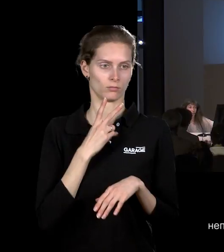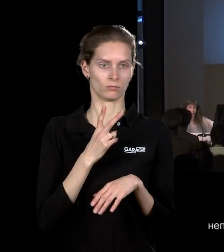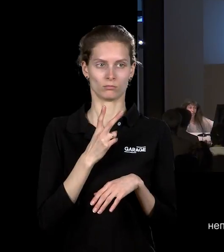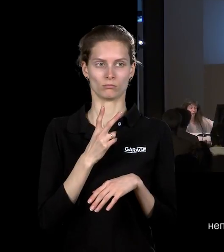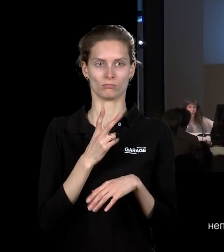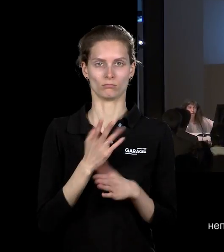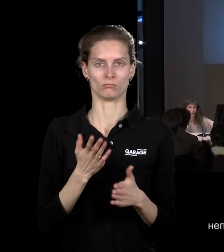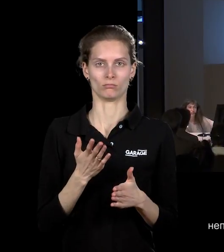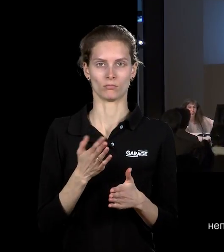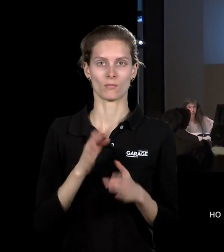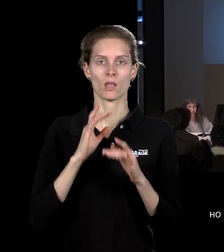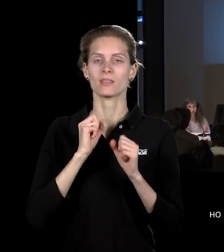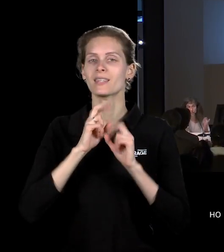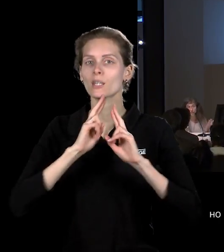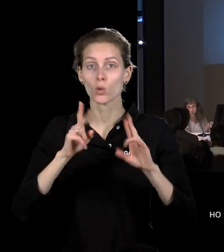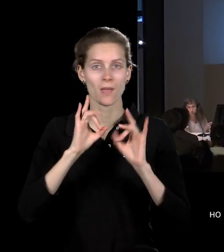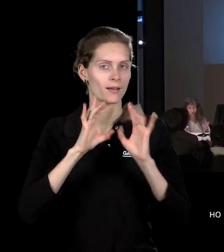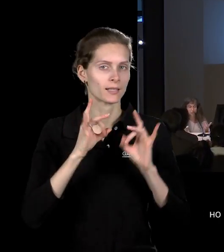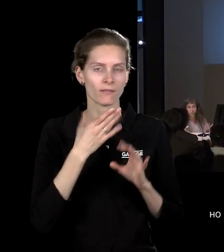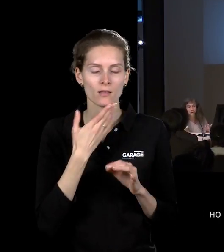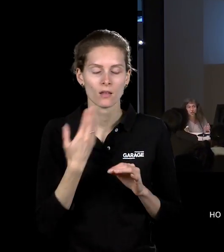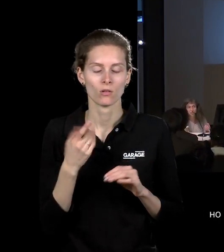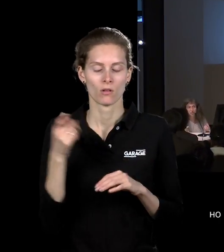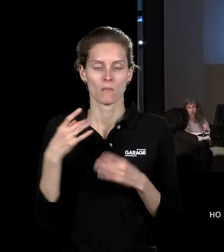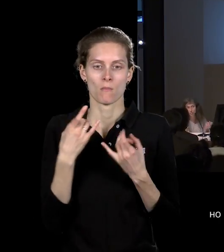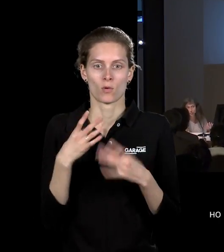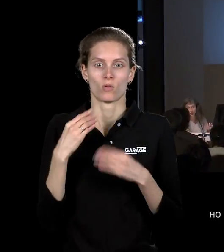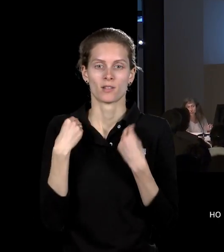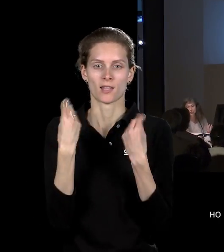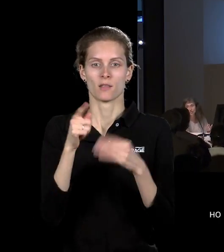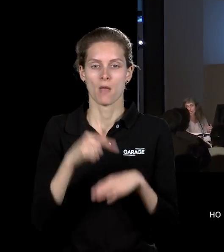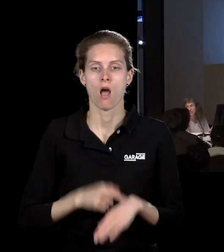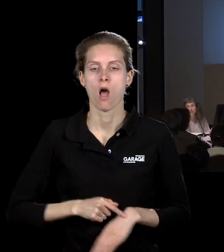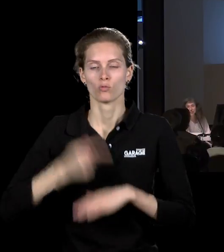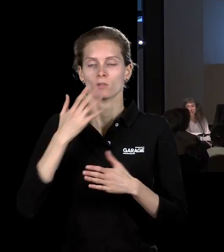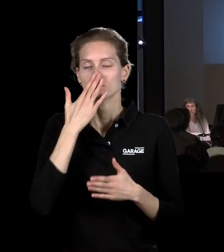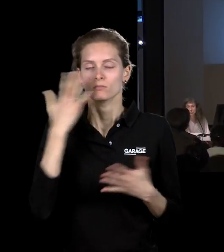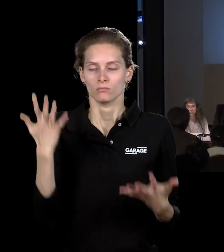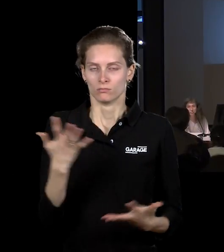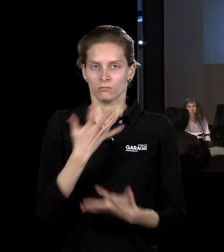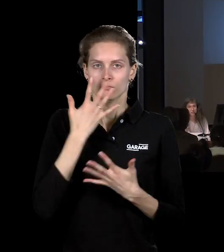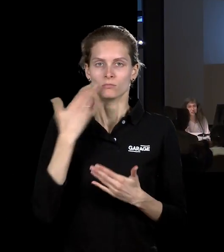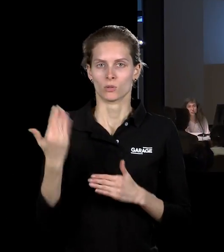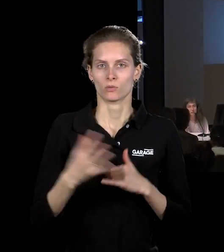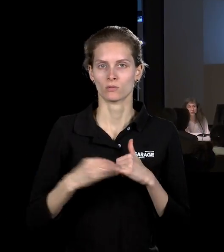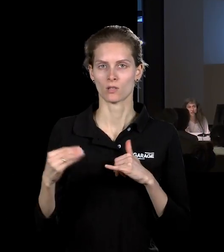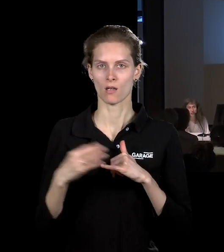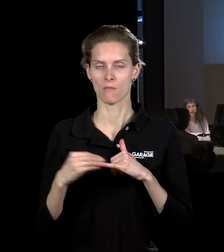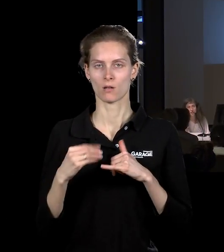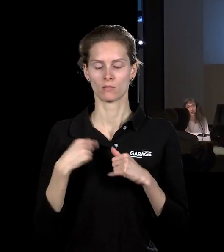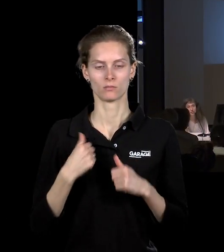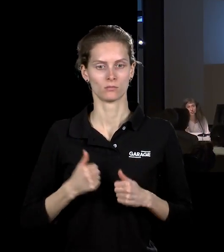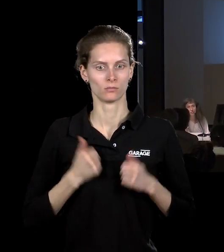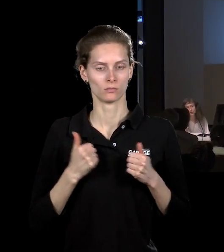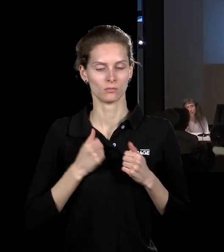который тебе никто не рассказывает, но который тебе дан в ощущениях, в этом запахе земли. И я действительно пытаюсь представить,